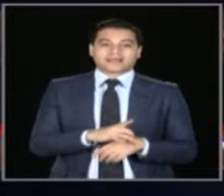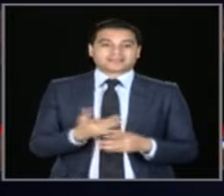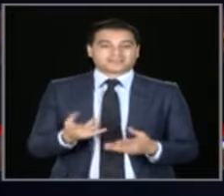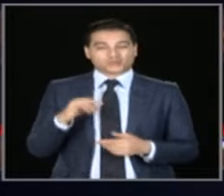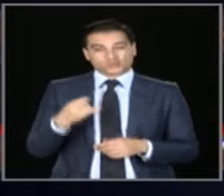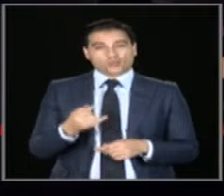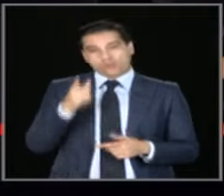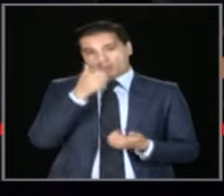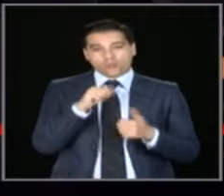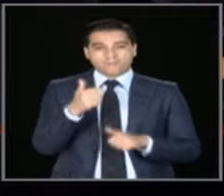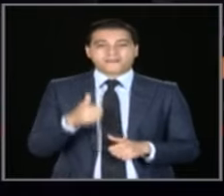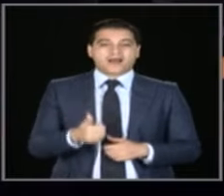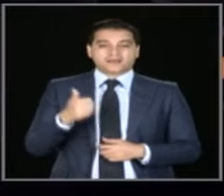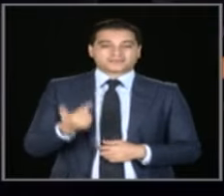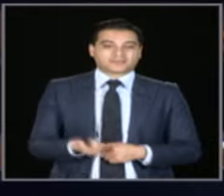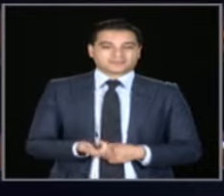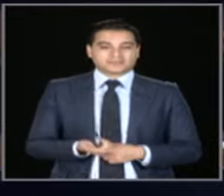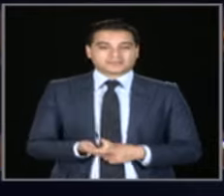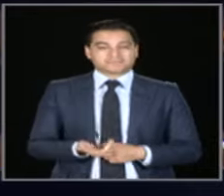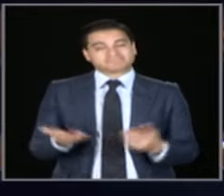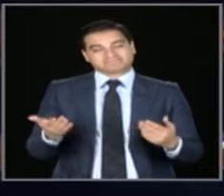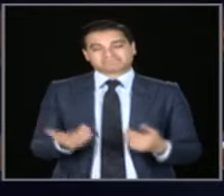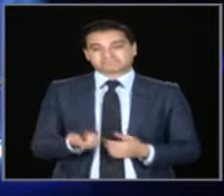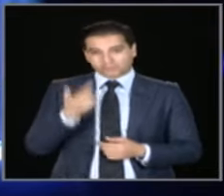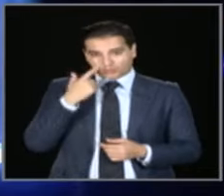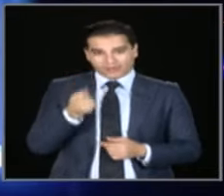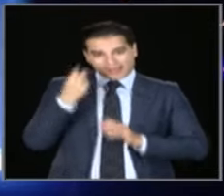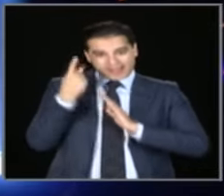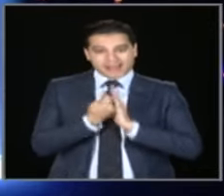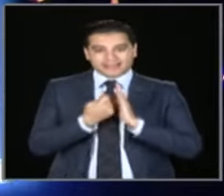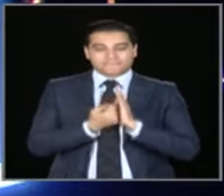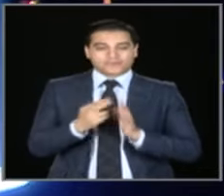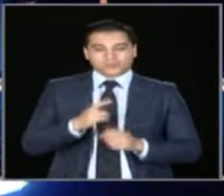تاخدوا جوكر في العلوم يا في التاريخ. ادب والسؤال هو